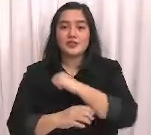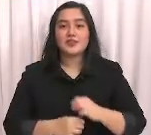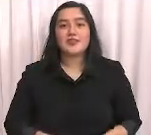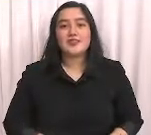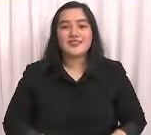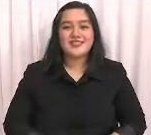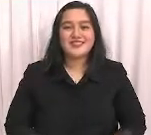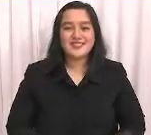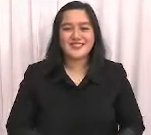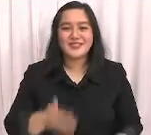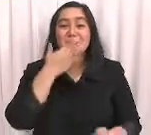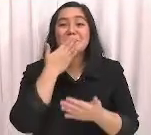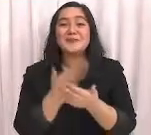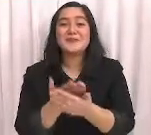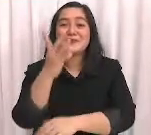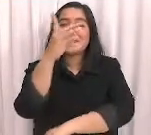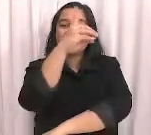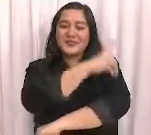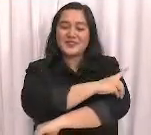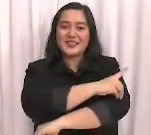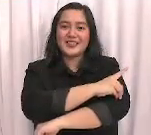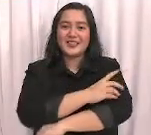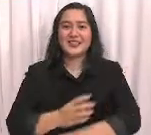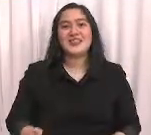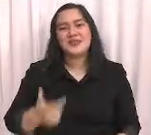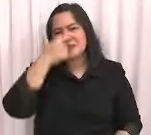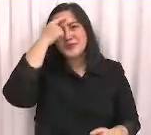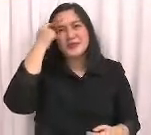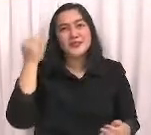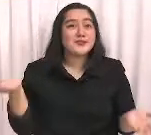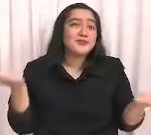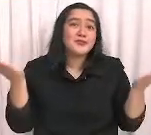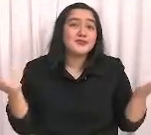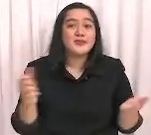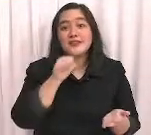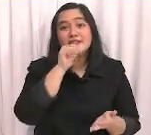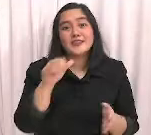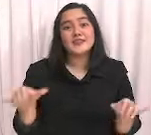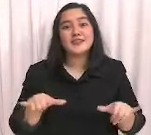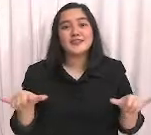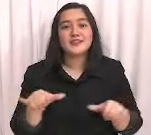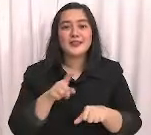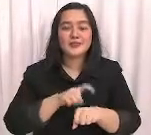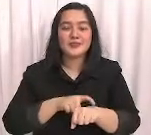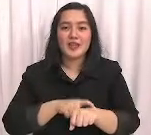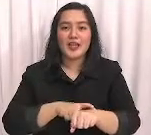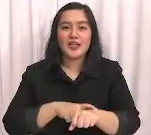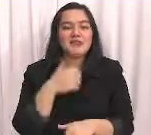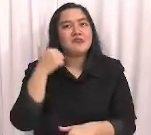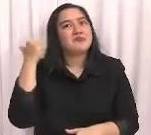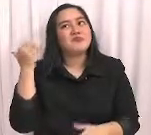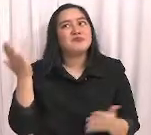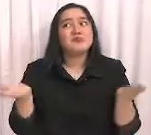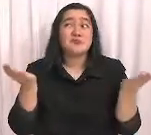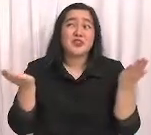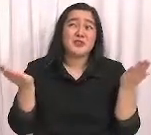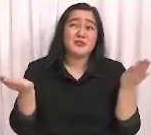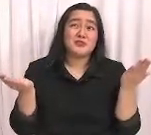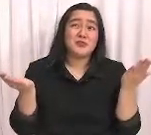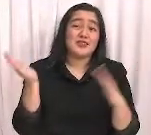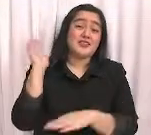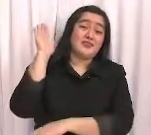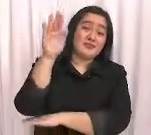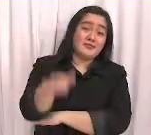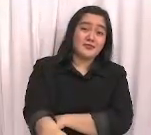kung tanghali sa inyo. Sa yung iba, magandang tanghali. Kaoras po namin kayo. No, pero yung iba, hindi ko alam, magandang hating gabi